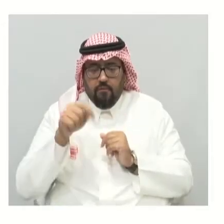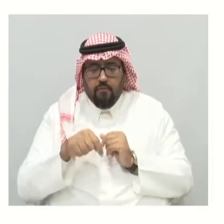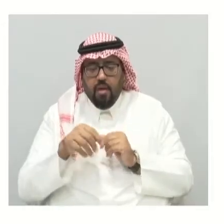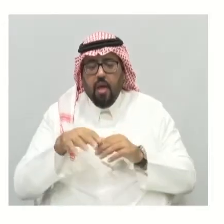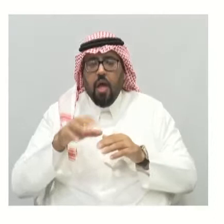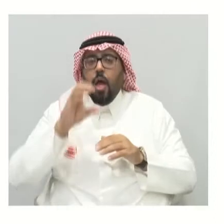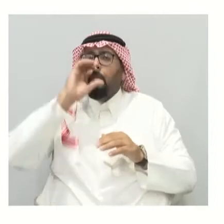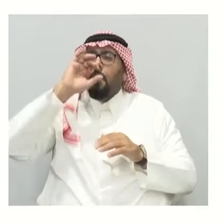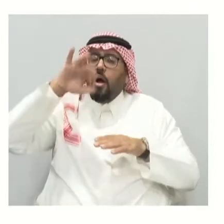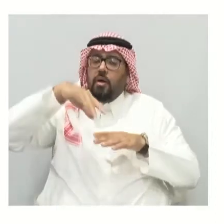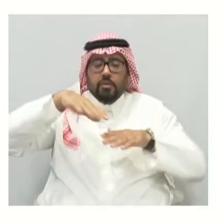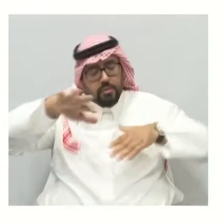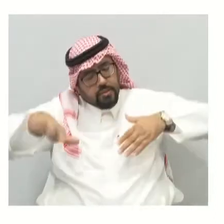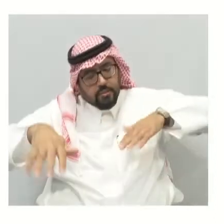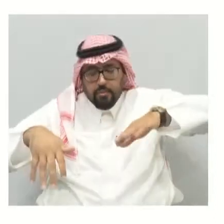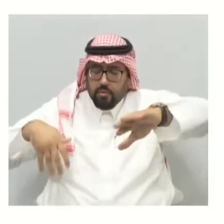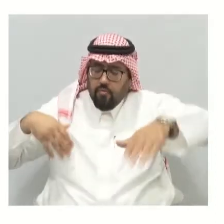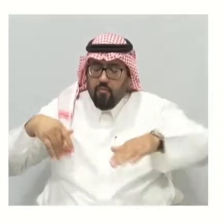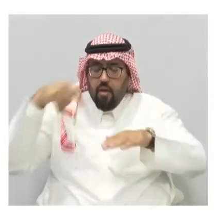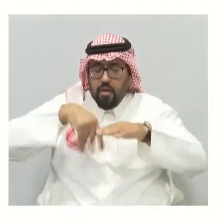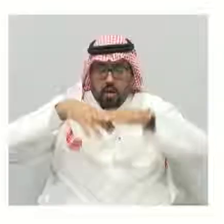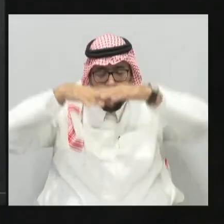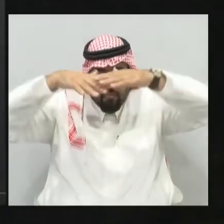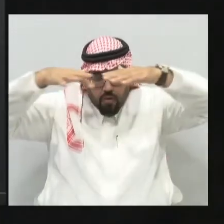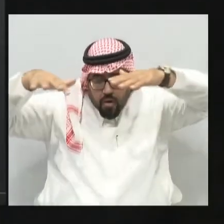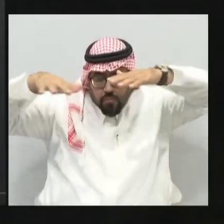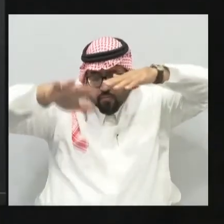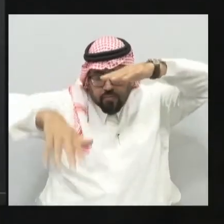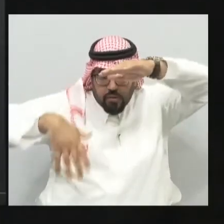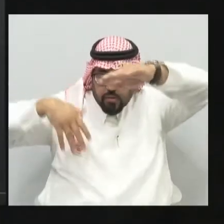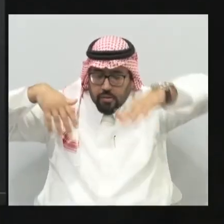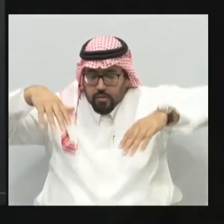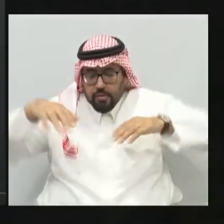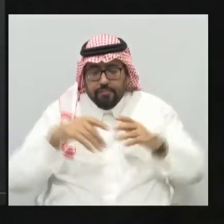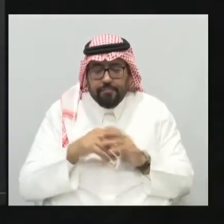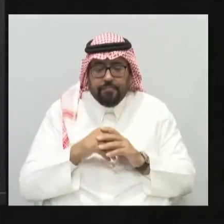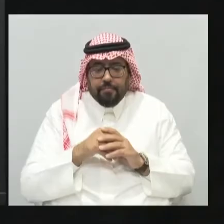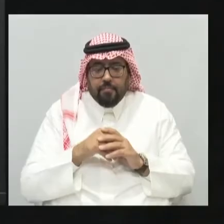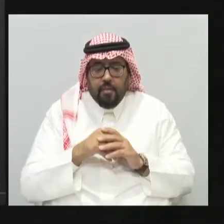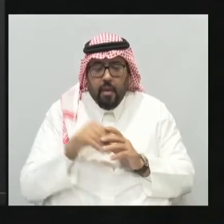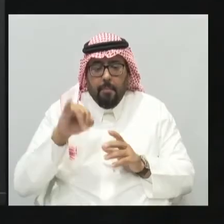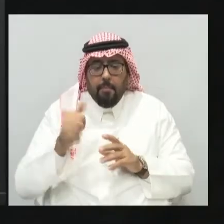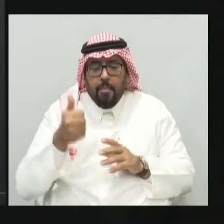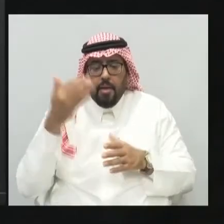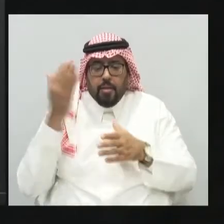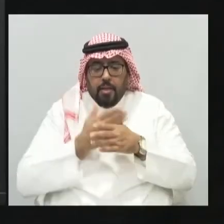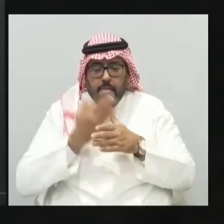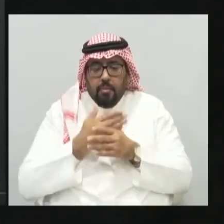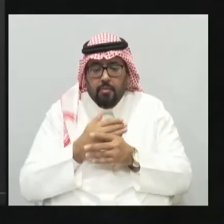في الماء يعني هذا الولد يسبح في الماء في مسبح او على الشاطئ ما